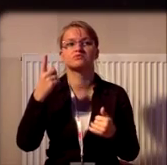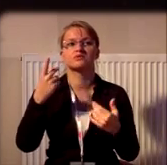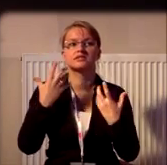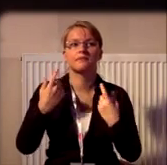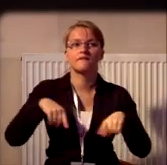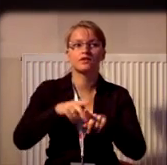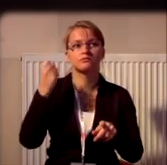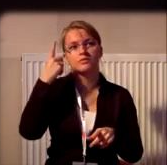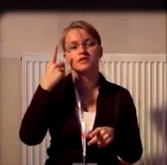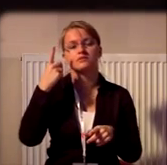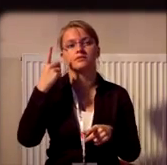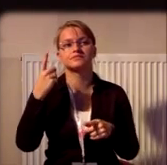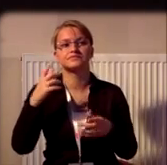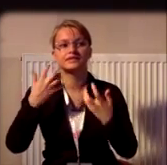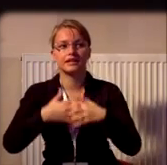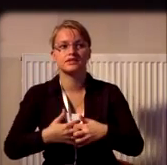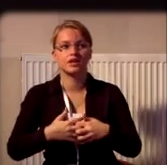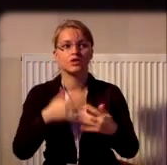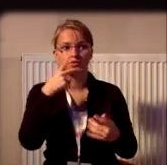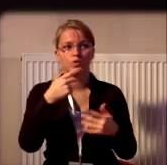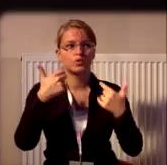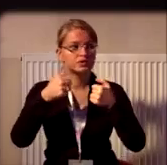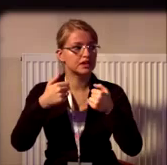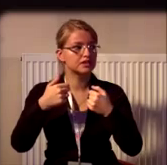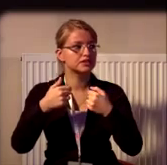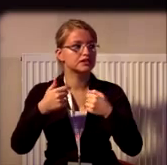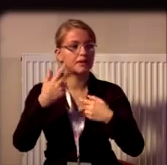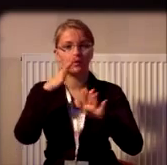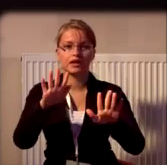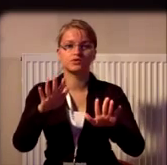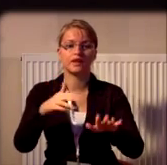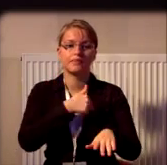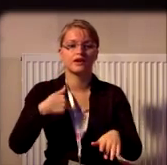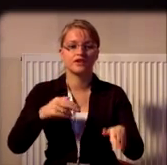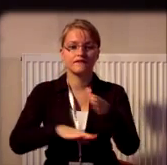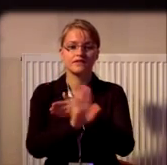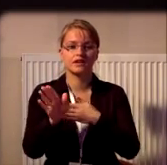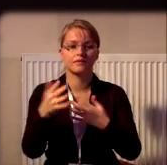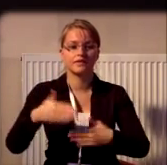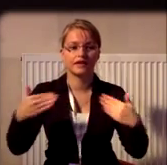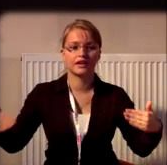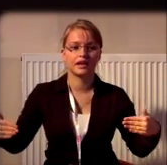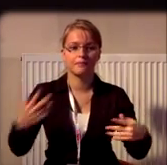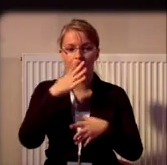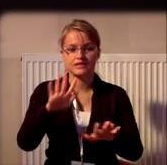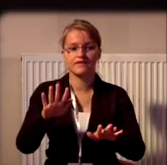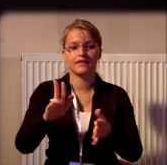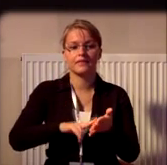właśnie w przedstawieniach, które przygotowali, są wystawiane na ogólnopolskim przeglądzie teatrów